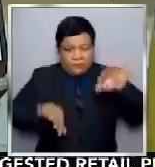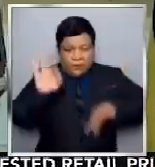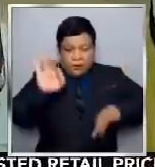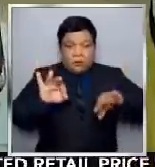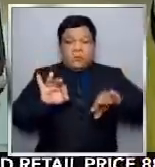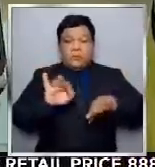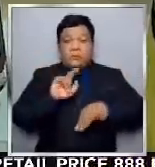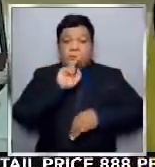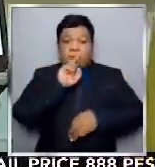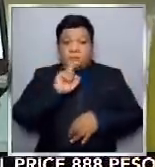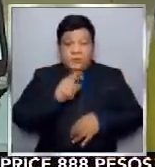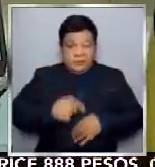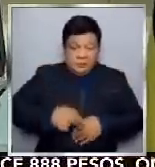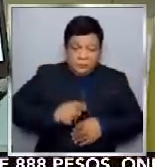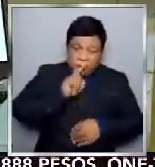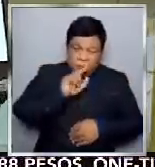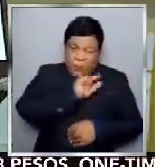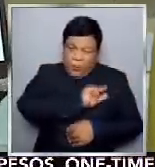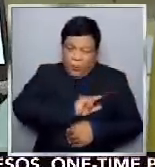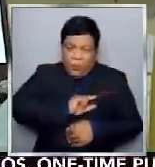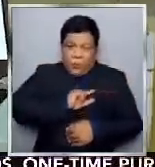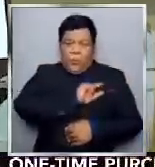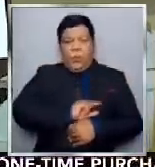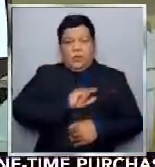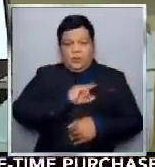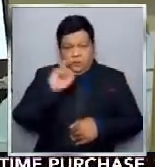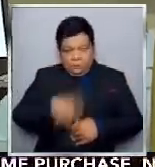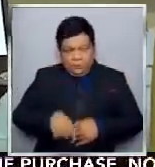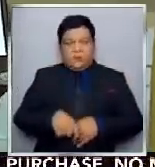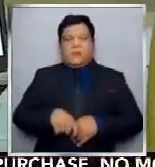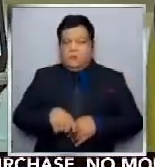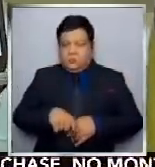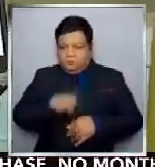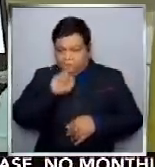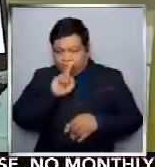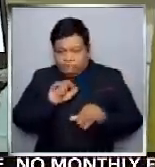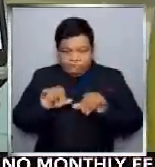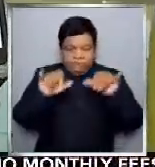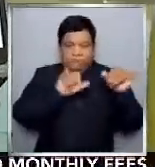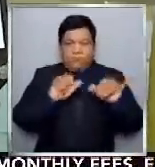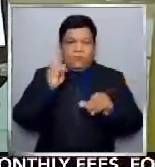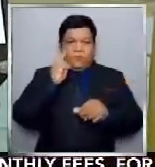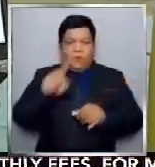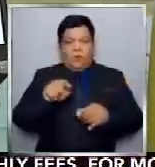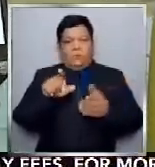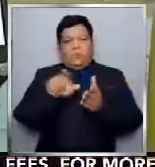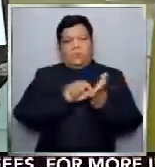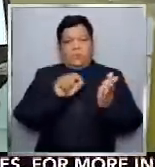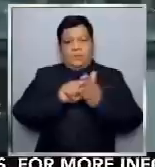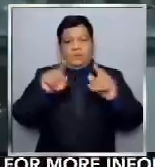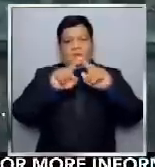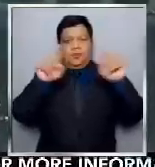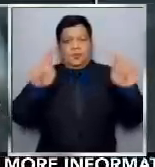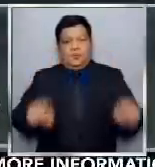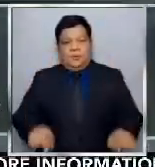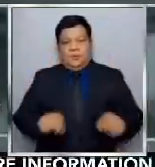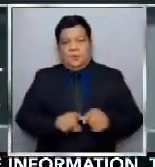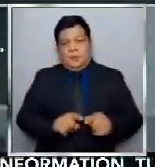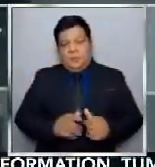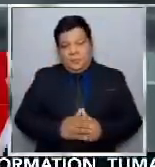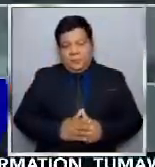quality control standard that we can have as far as the printing of the official ballot or ballots is concerned.